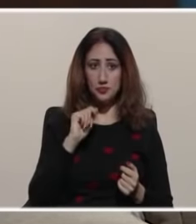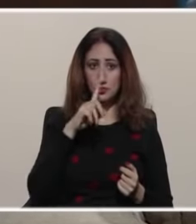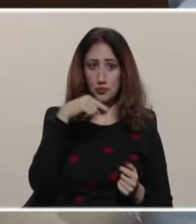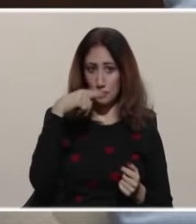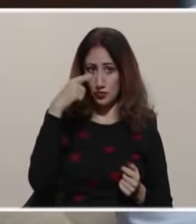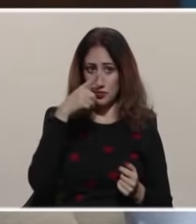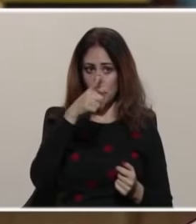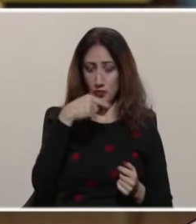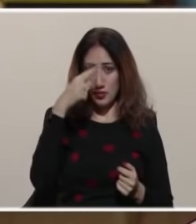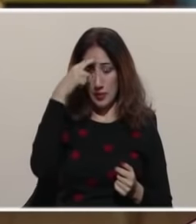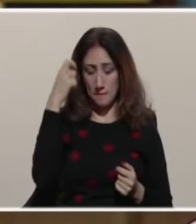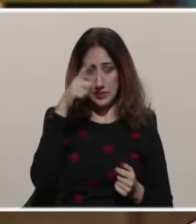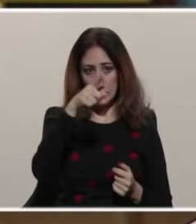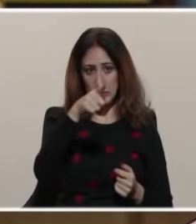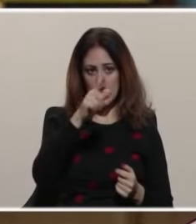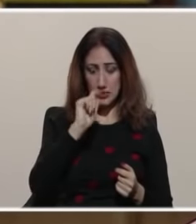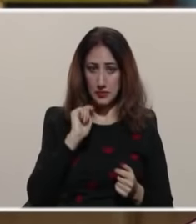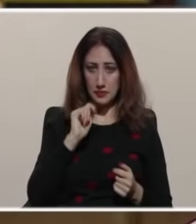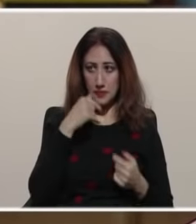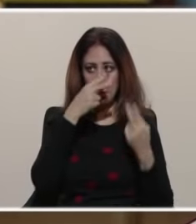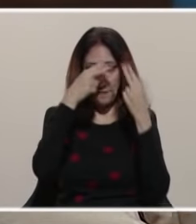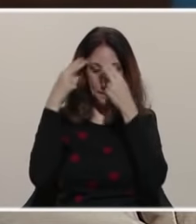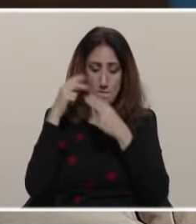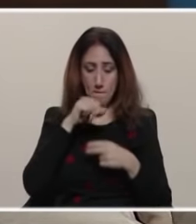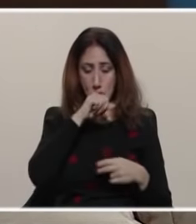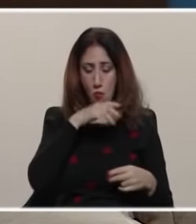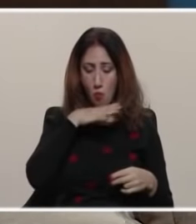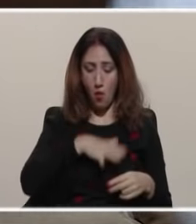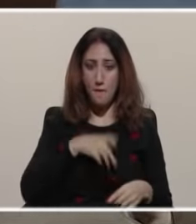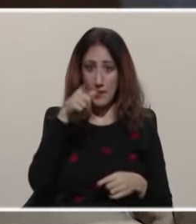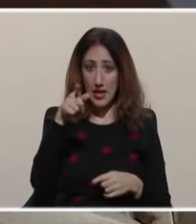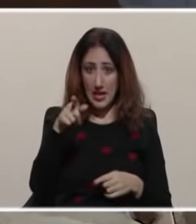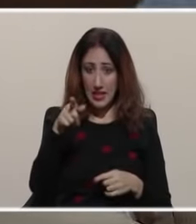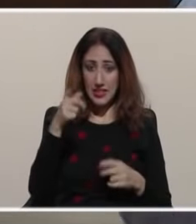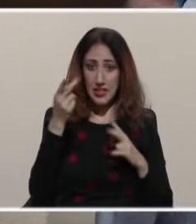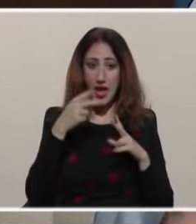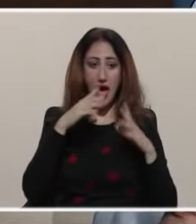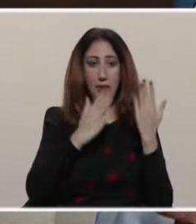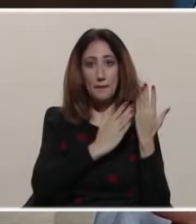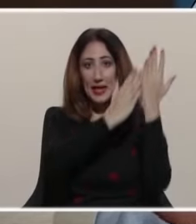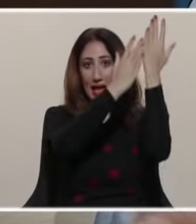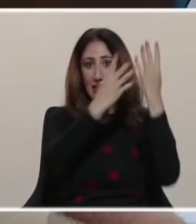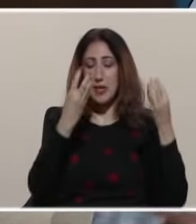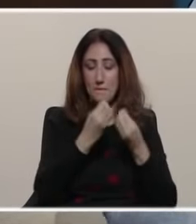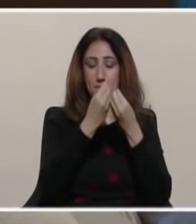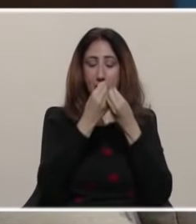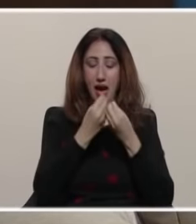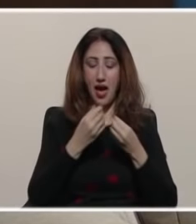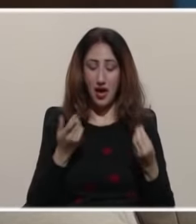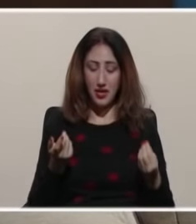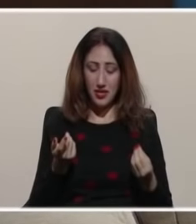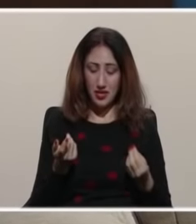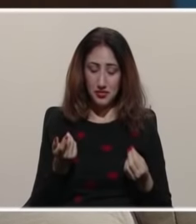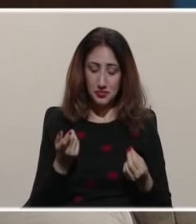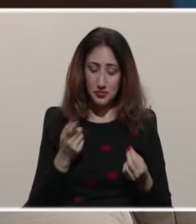حضرتك مكانه يا دكتور عمرو، تخيل سيدنا النبي يقول لك أنت من أهل الجنة، ده احنا نطير في الهواء. وتخيل ومش مرة